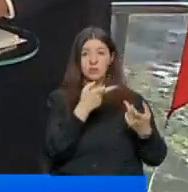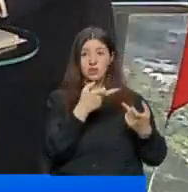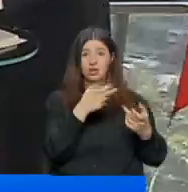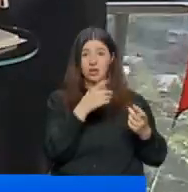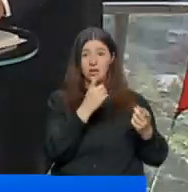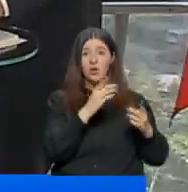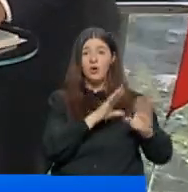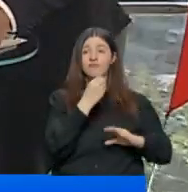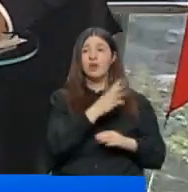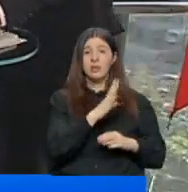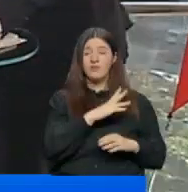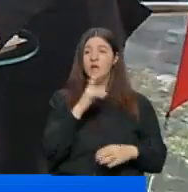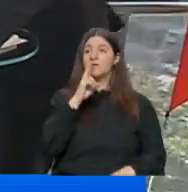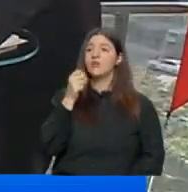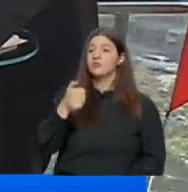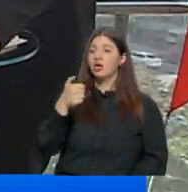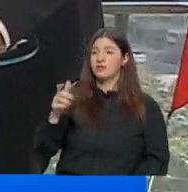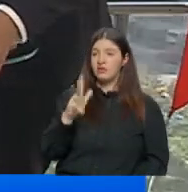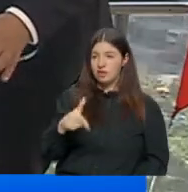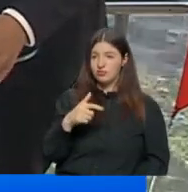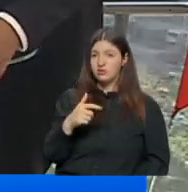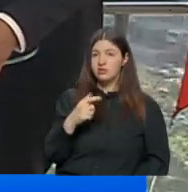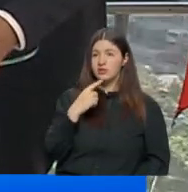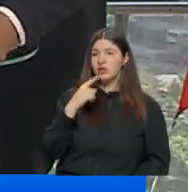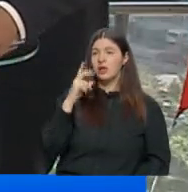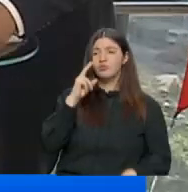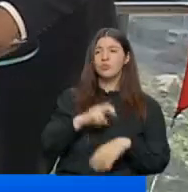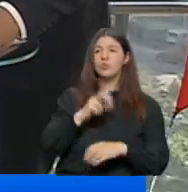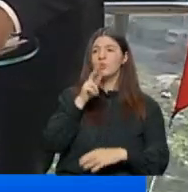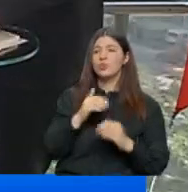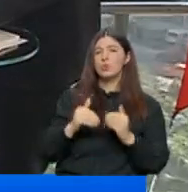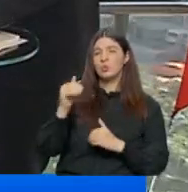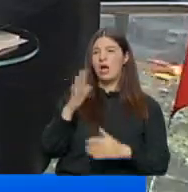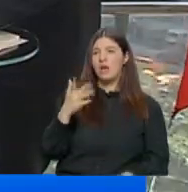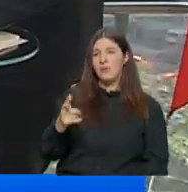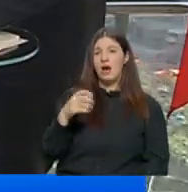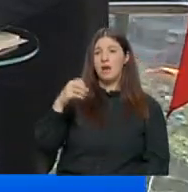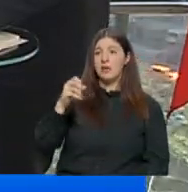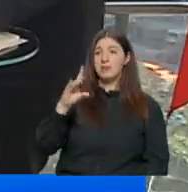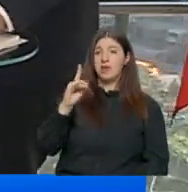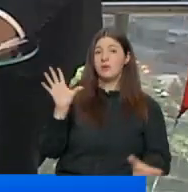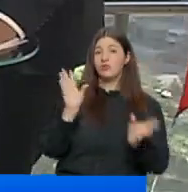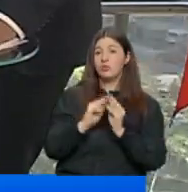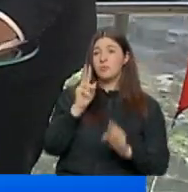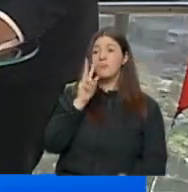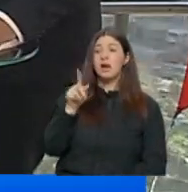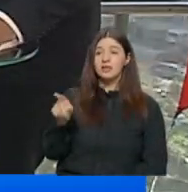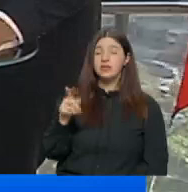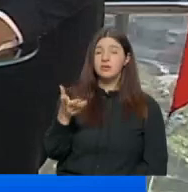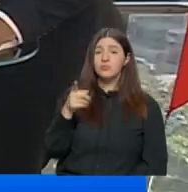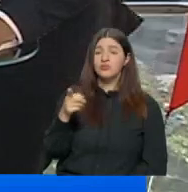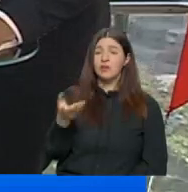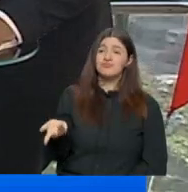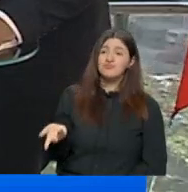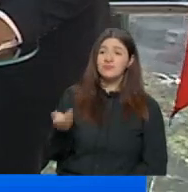kurulda. 266 ile geçti diye şey yapıyorum. Sanıyorum 300'ün üzerindedir eğer AKP-MHP toplamına bakarsanız. Bu